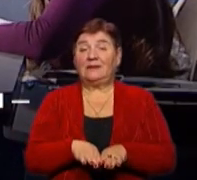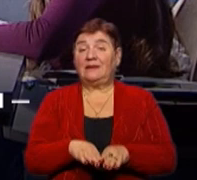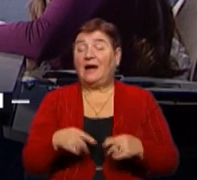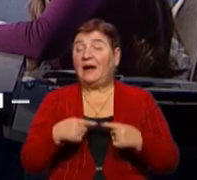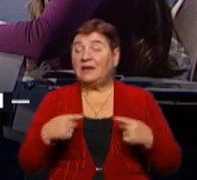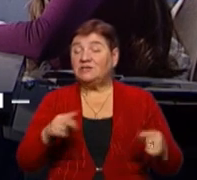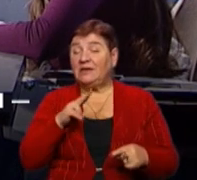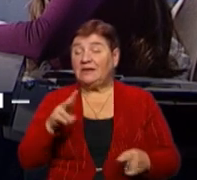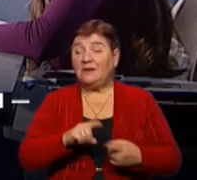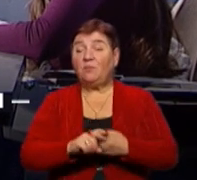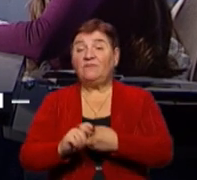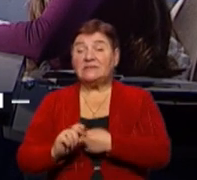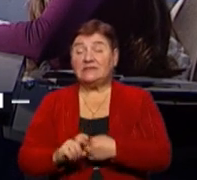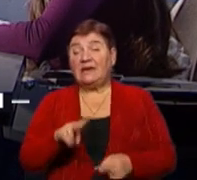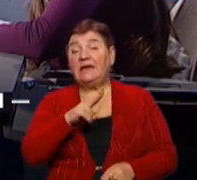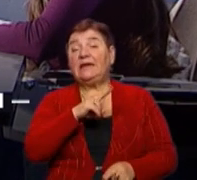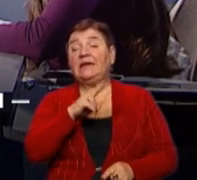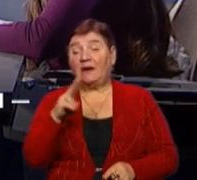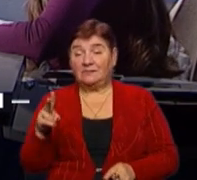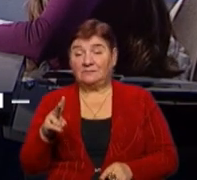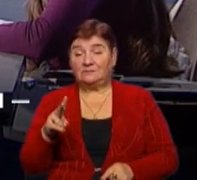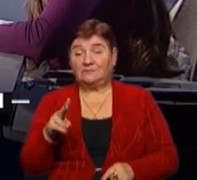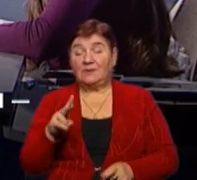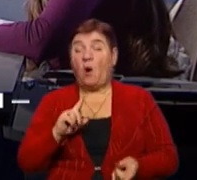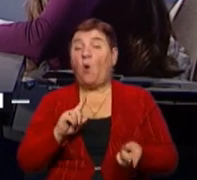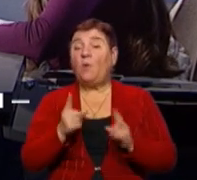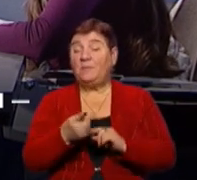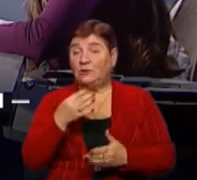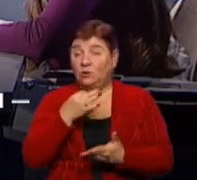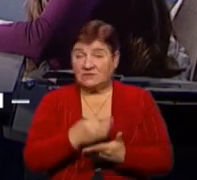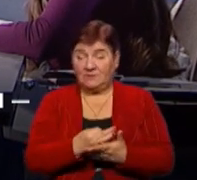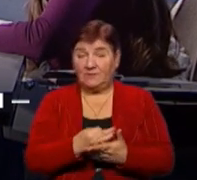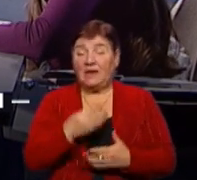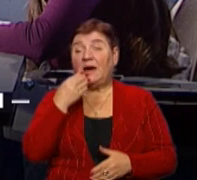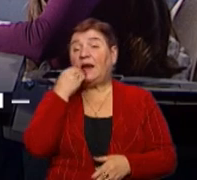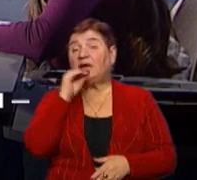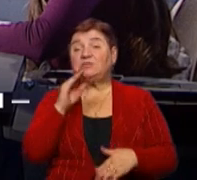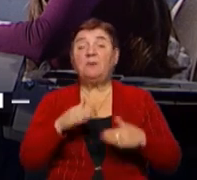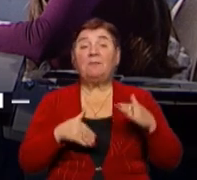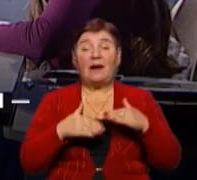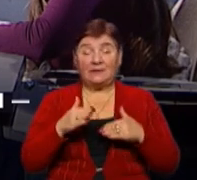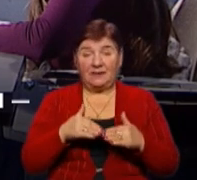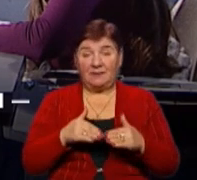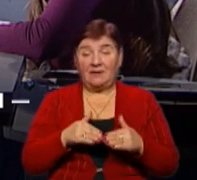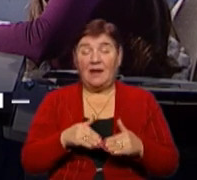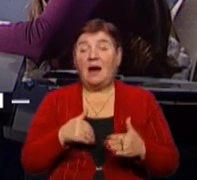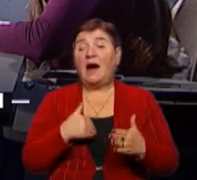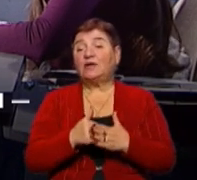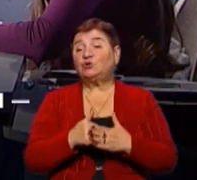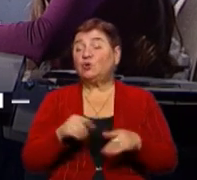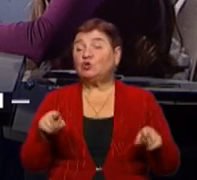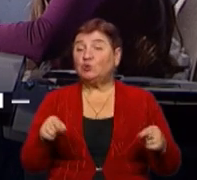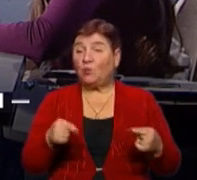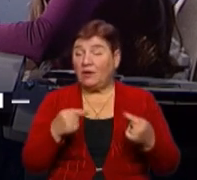речі, які пов'язані як із обміном досвідом, кращими практиками, як аж до